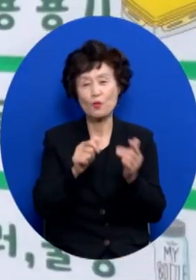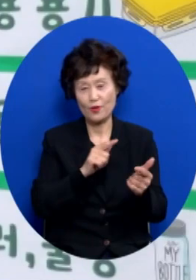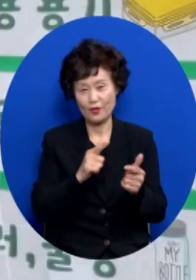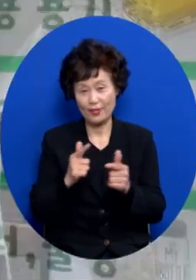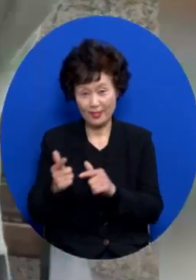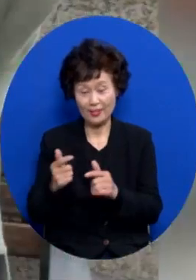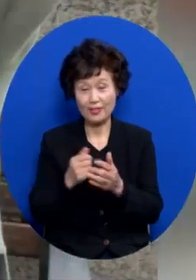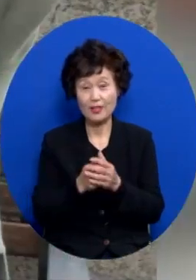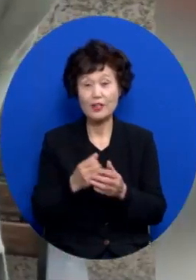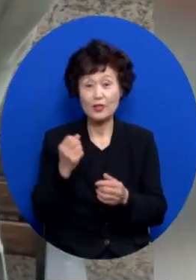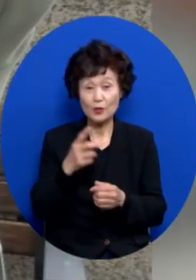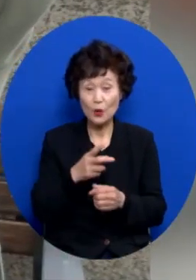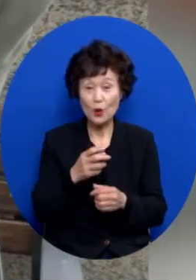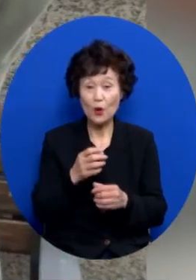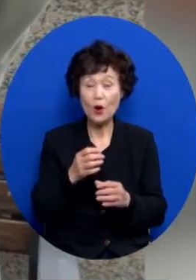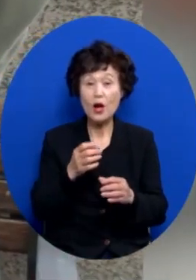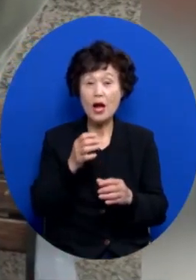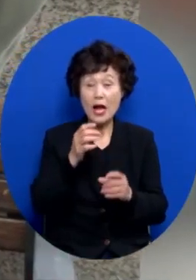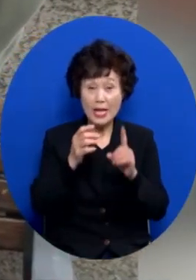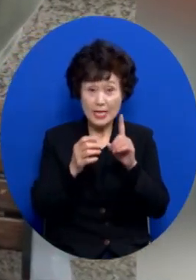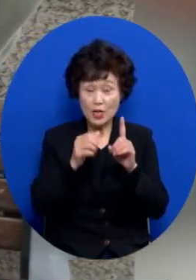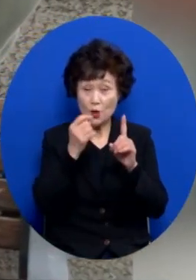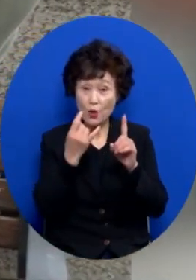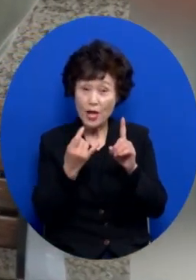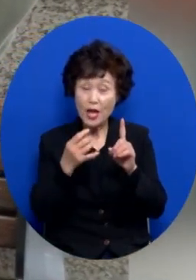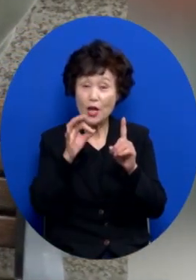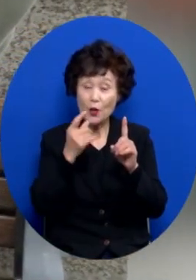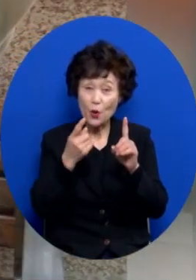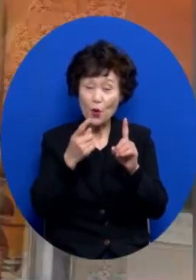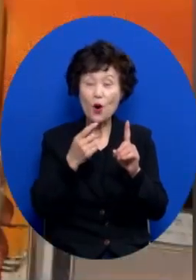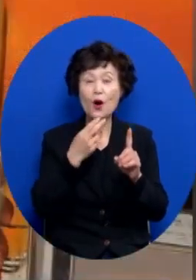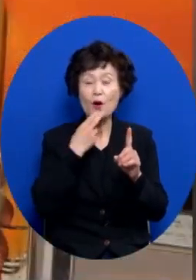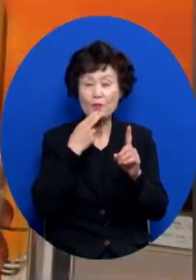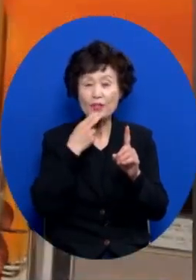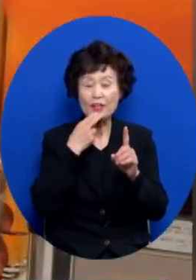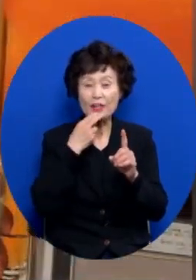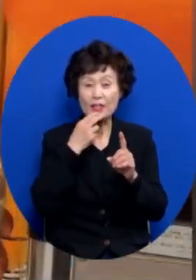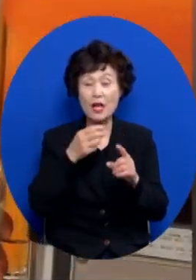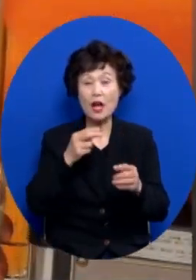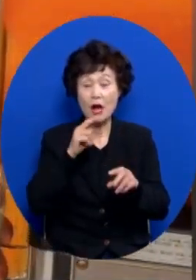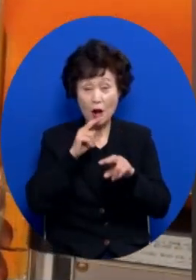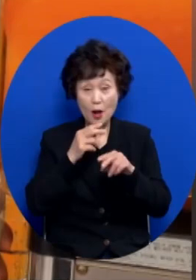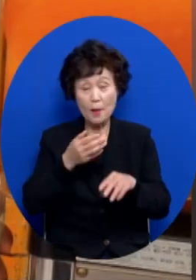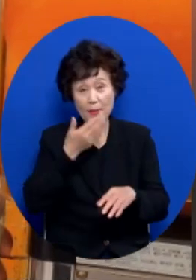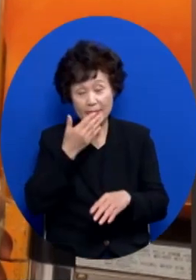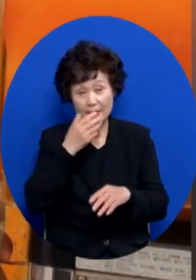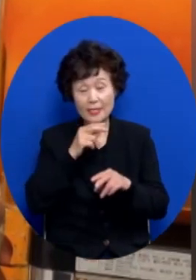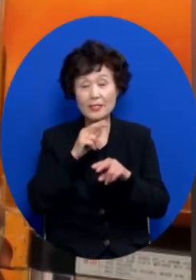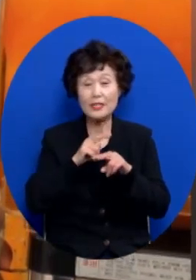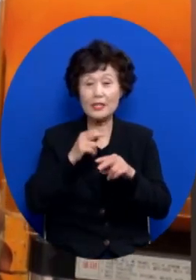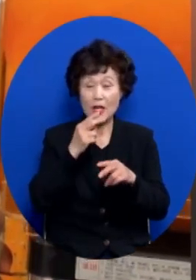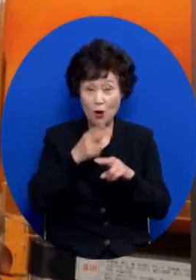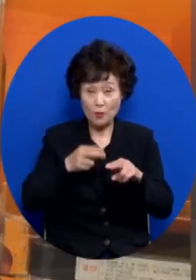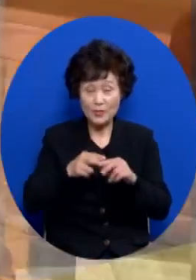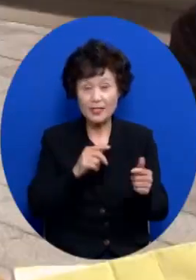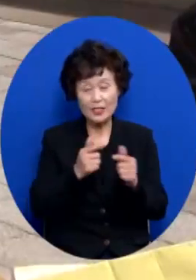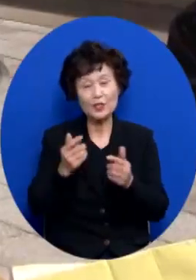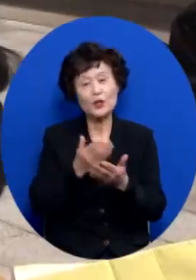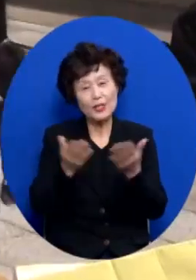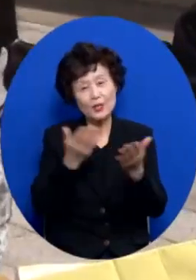푸드존도 운영됐습니다. 집에서 용기와 텀블러 등을 가져온 성도들에게 무료로 음식을